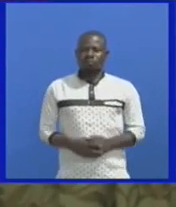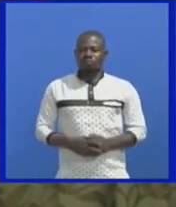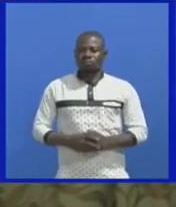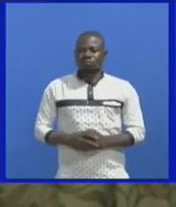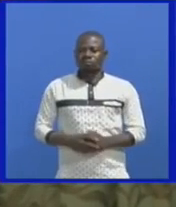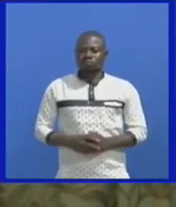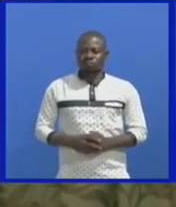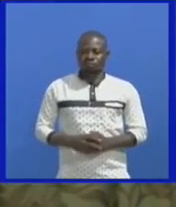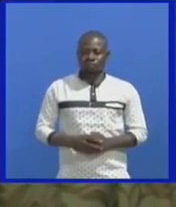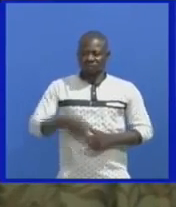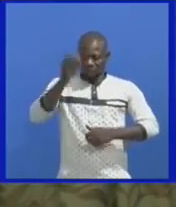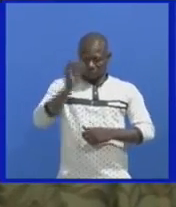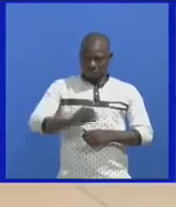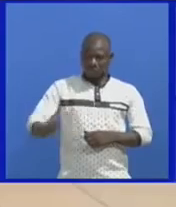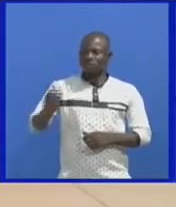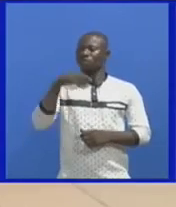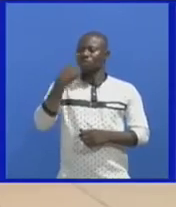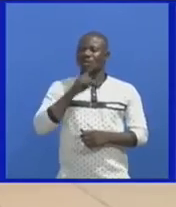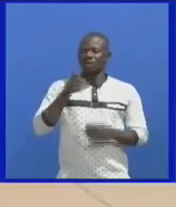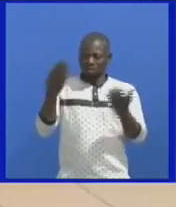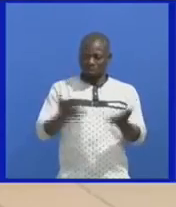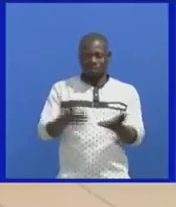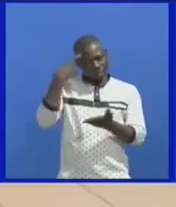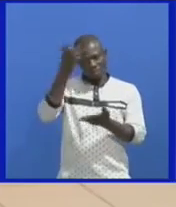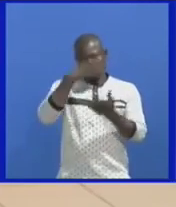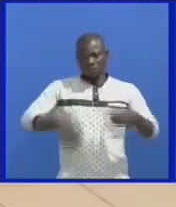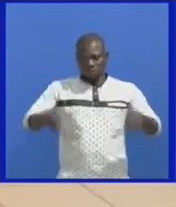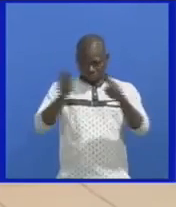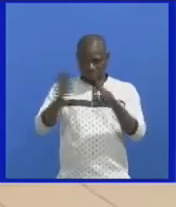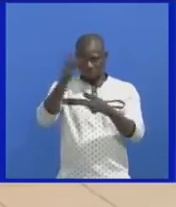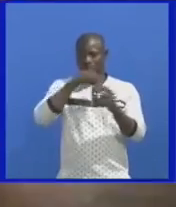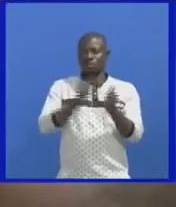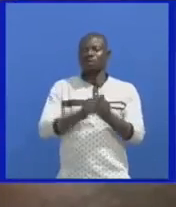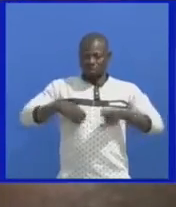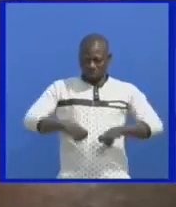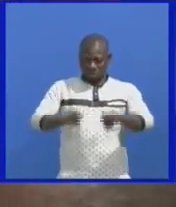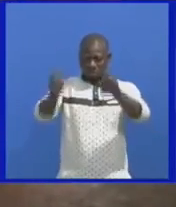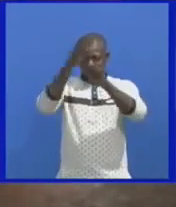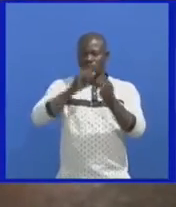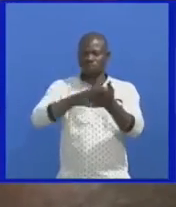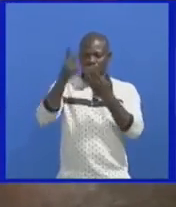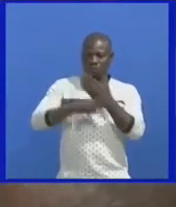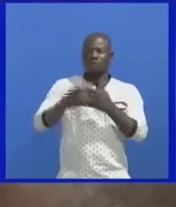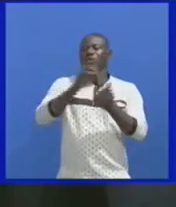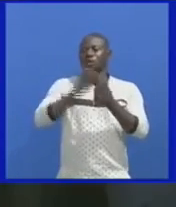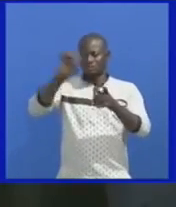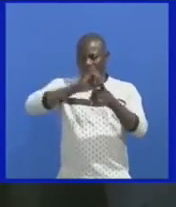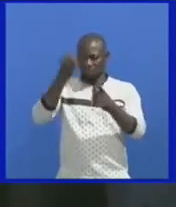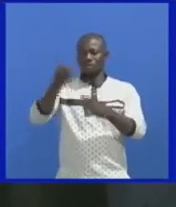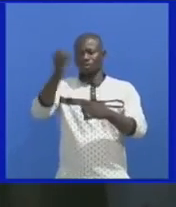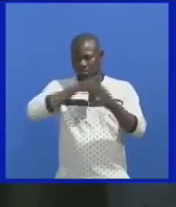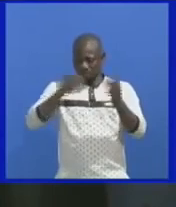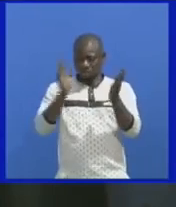C'est Ouagadougou qui abrite la troisième session du comité de pilotage du programme régional interinstitutionnel pour la qualité de